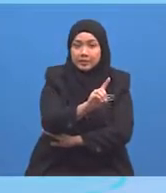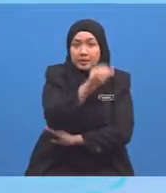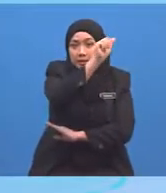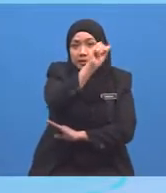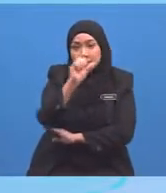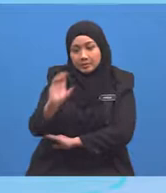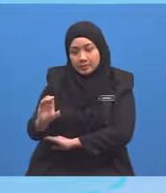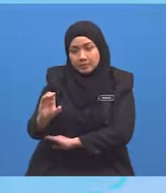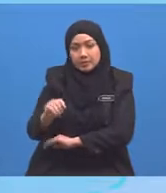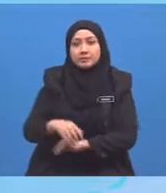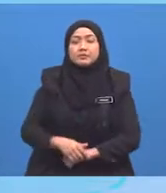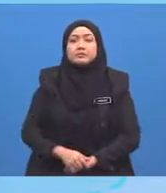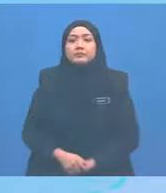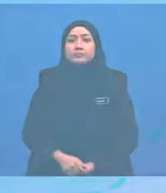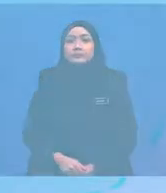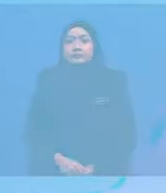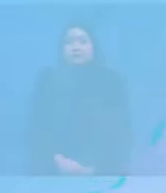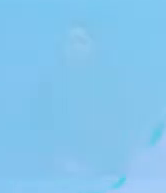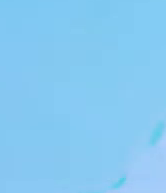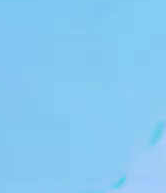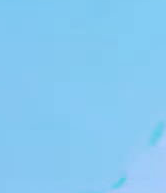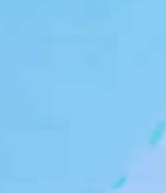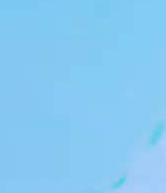dan BD.